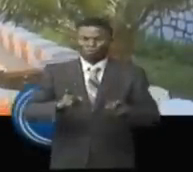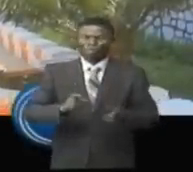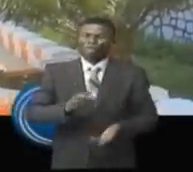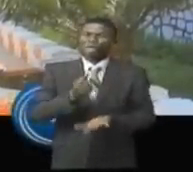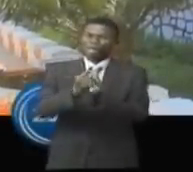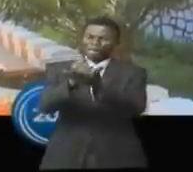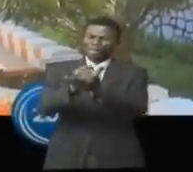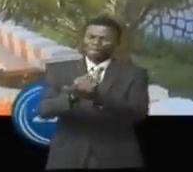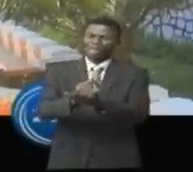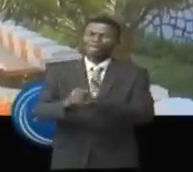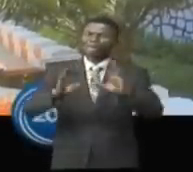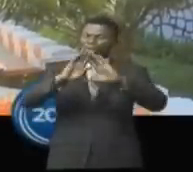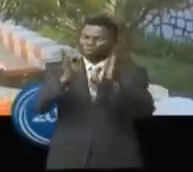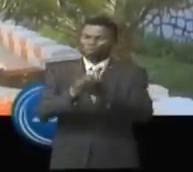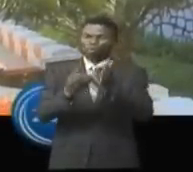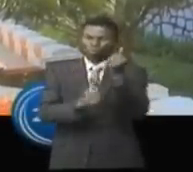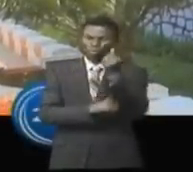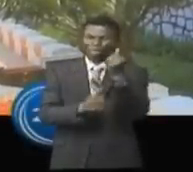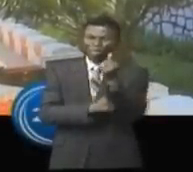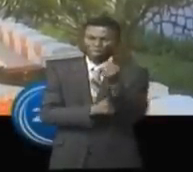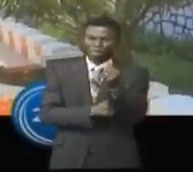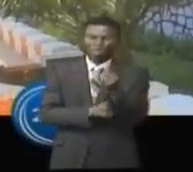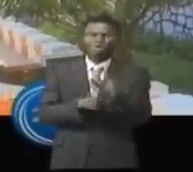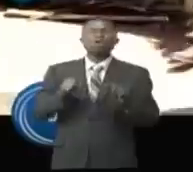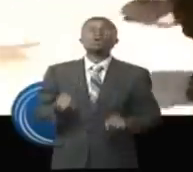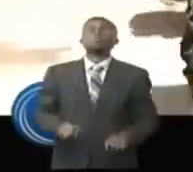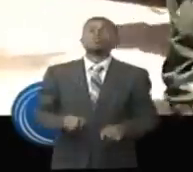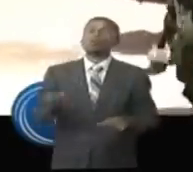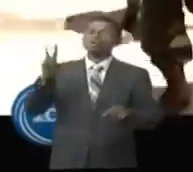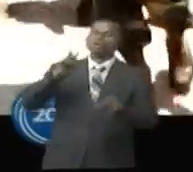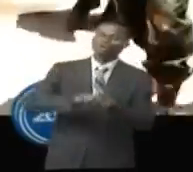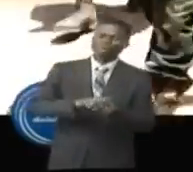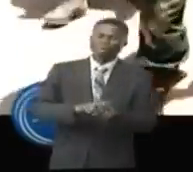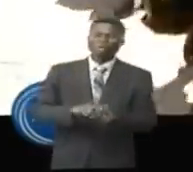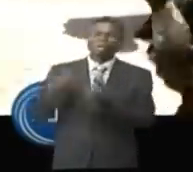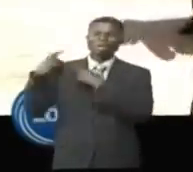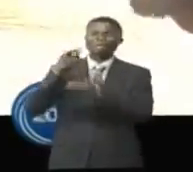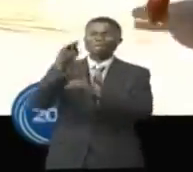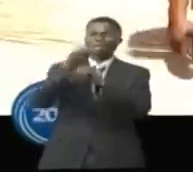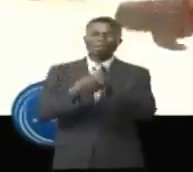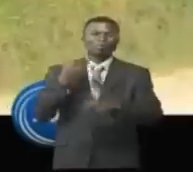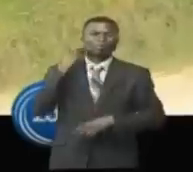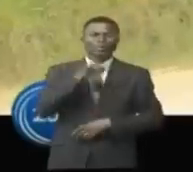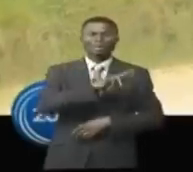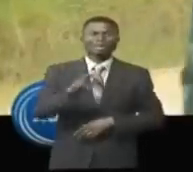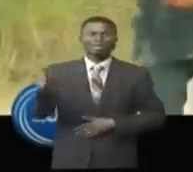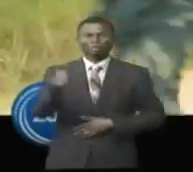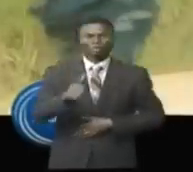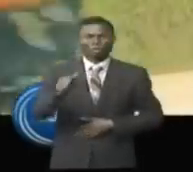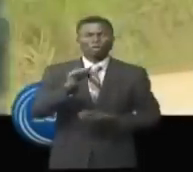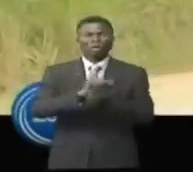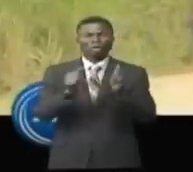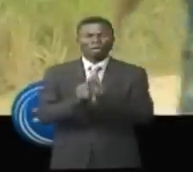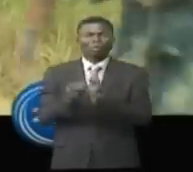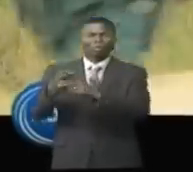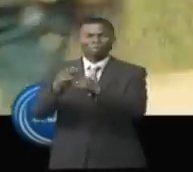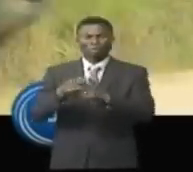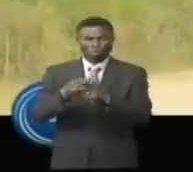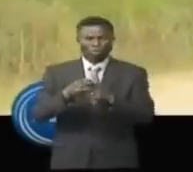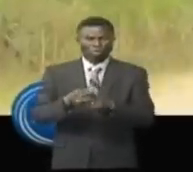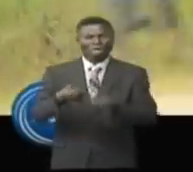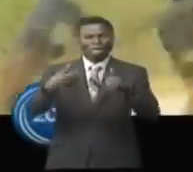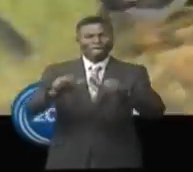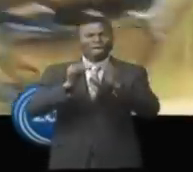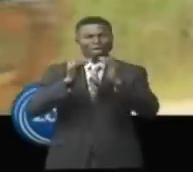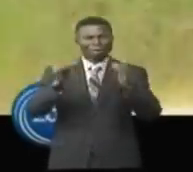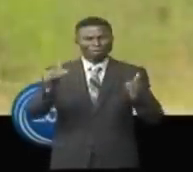au secours de cette population meurtrie, victime. Depuis le mois de juin 2021, la situation sécuritaire était restée